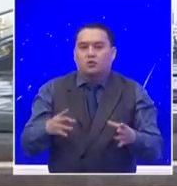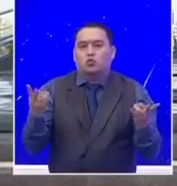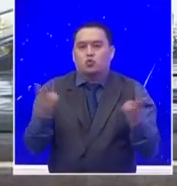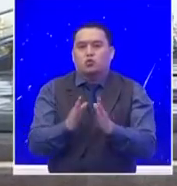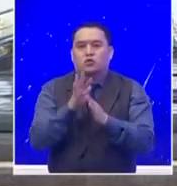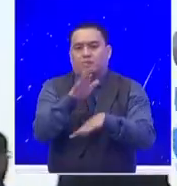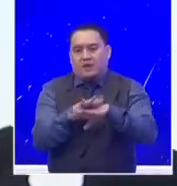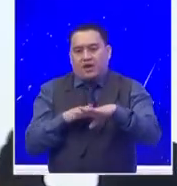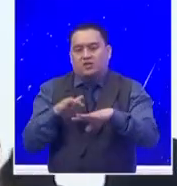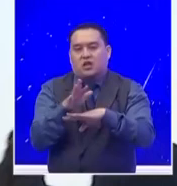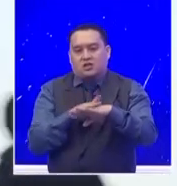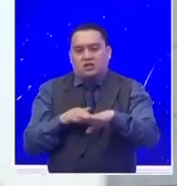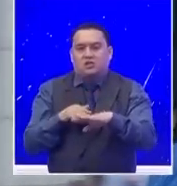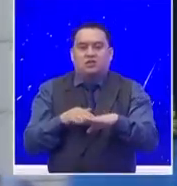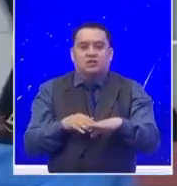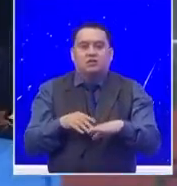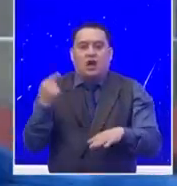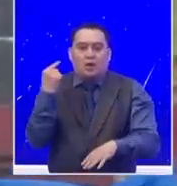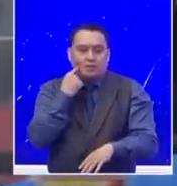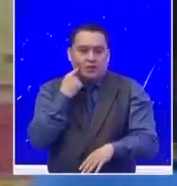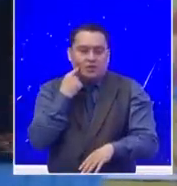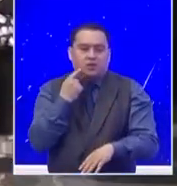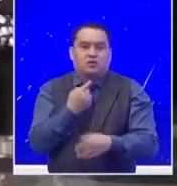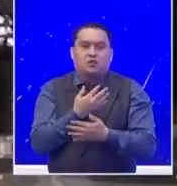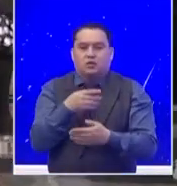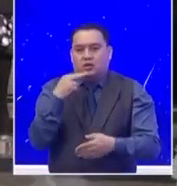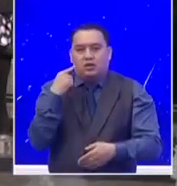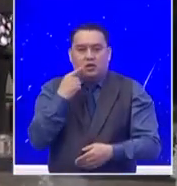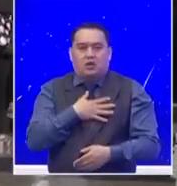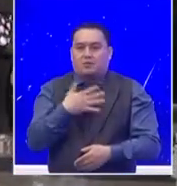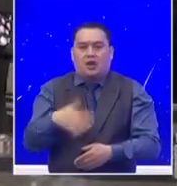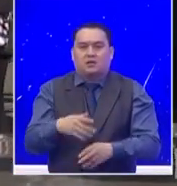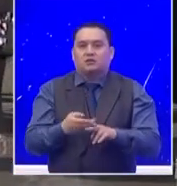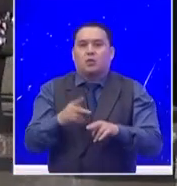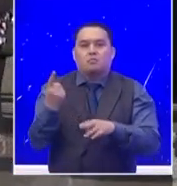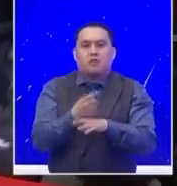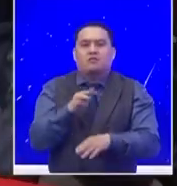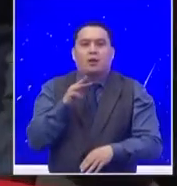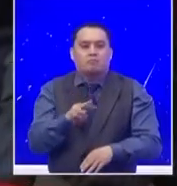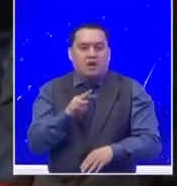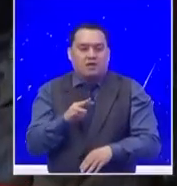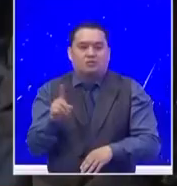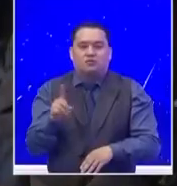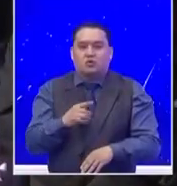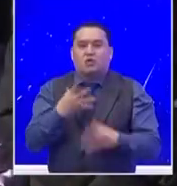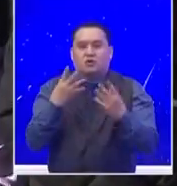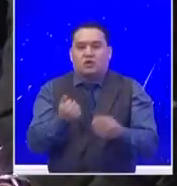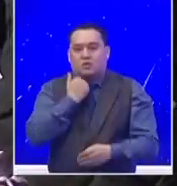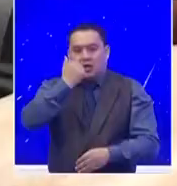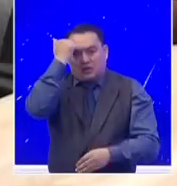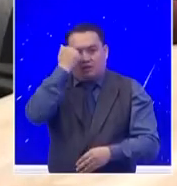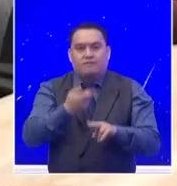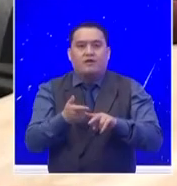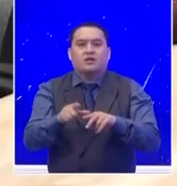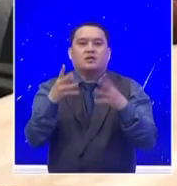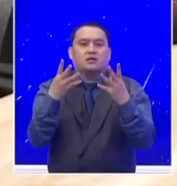просить прощения у близких и родных за обиды и причиненные неприятности. Тем более 1 марта в Казахстане отмечается День благодарности. В этот